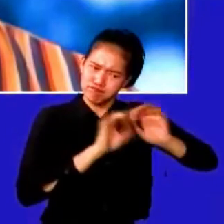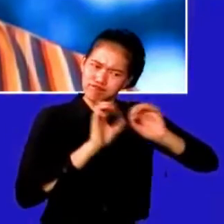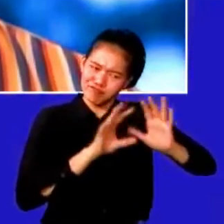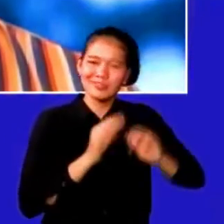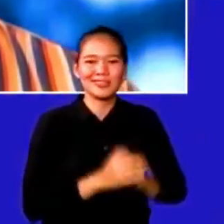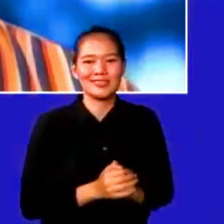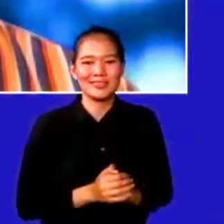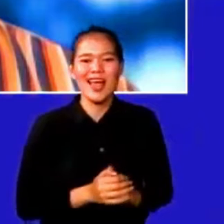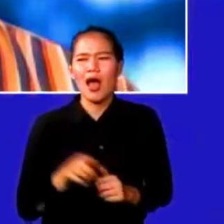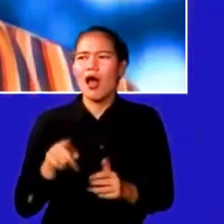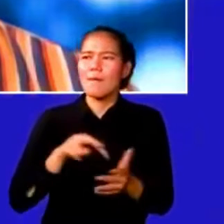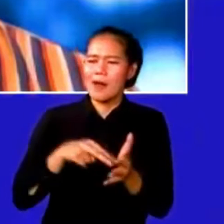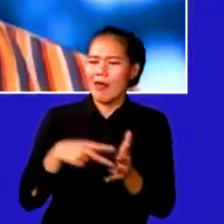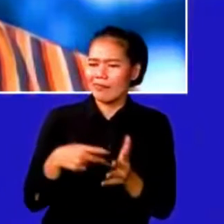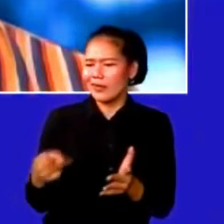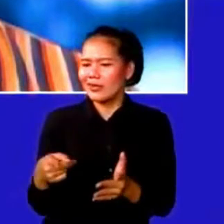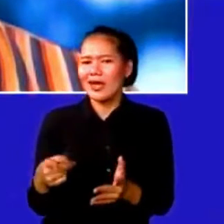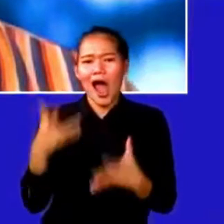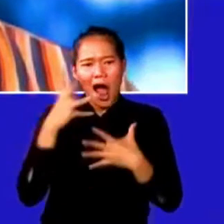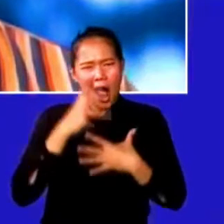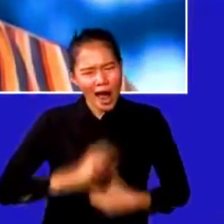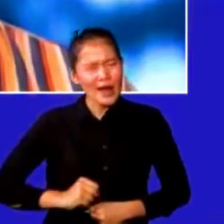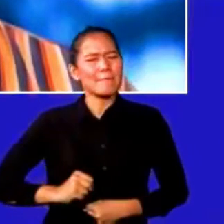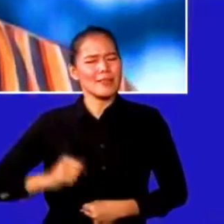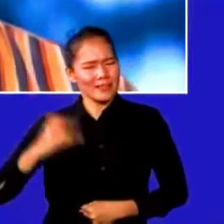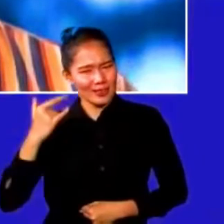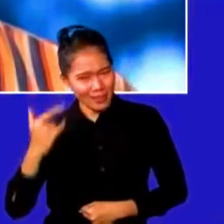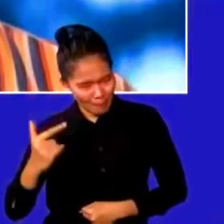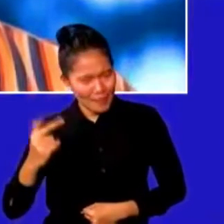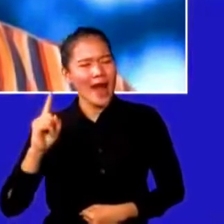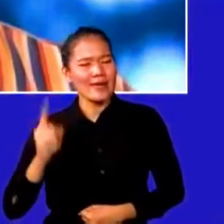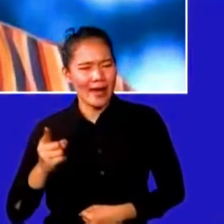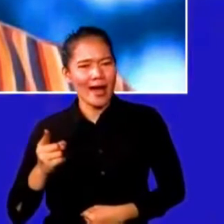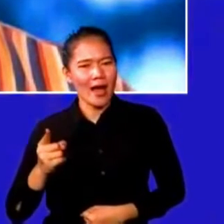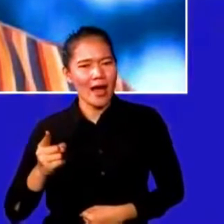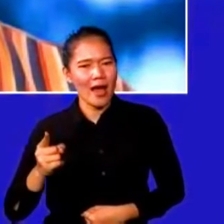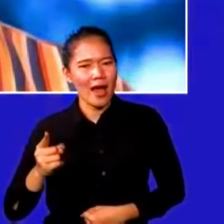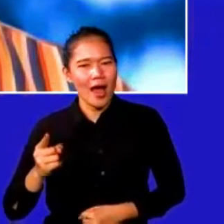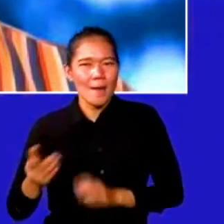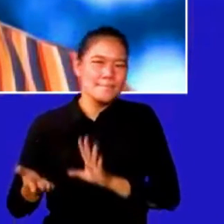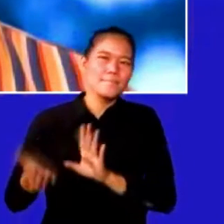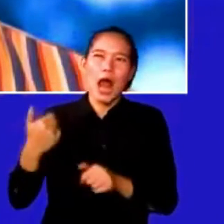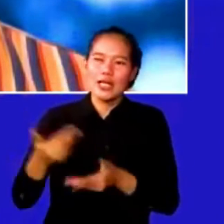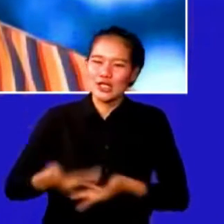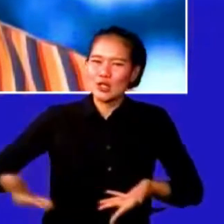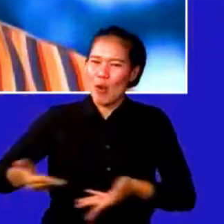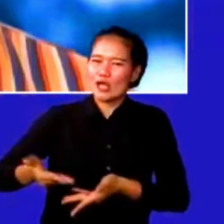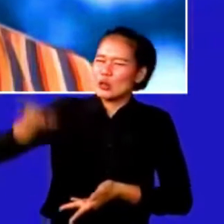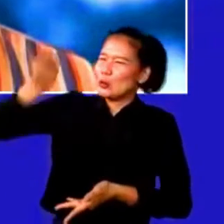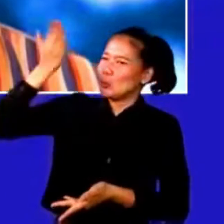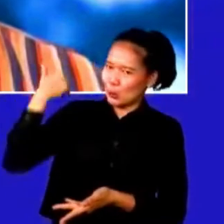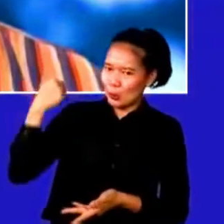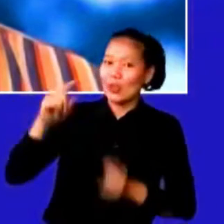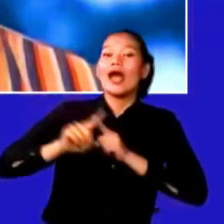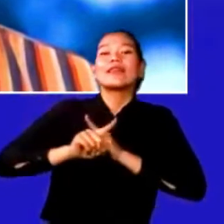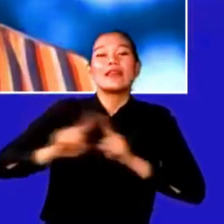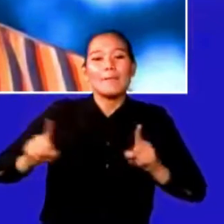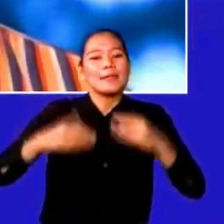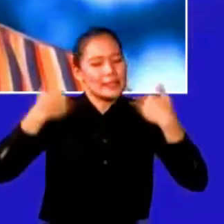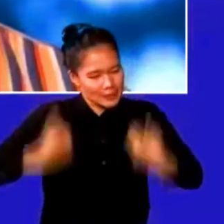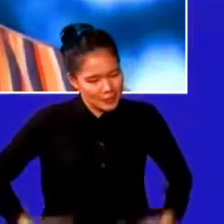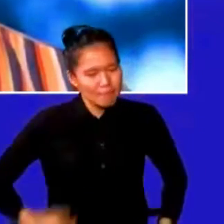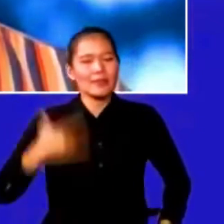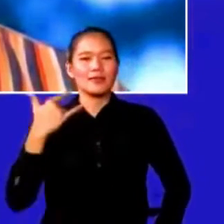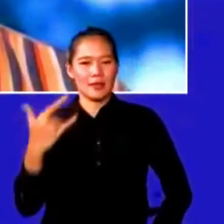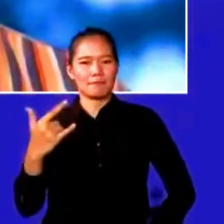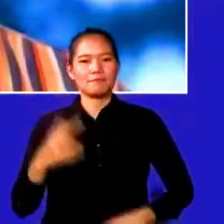Harapan itu mungkin akan bisa kita laksanakan akan ada gitu ya kita bisa kembali hidup seperti sebelum panami asalkan disiplin